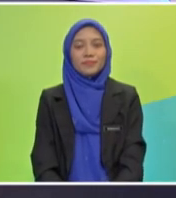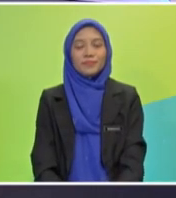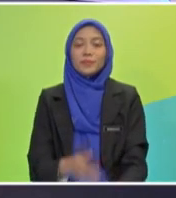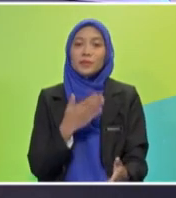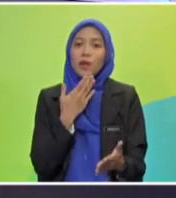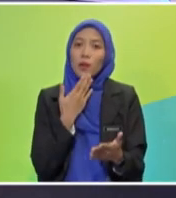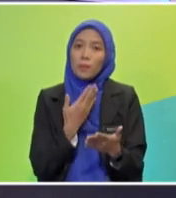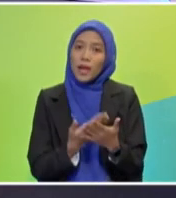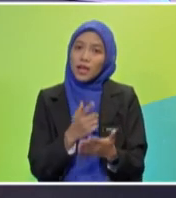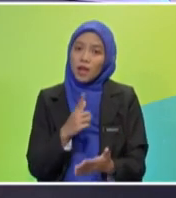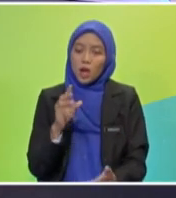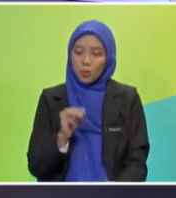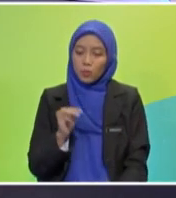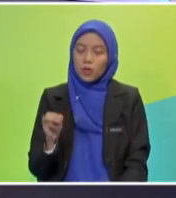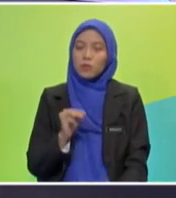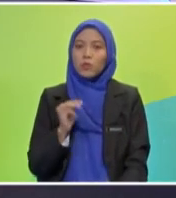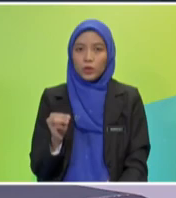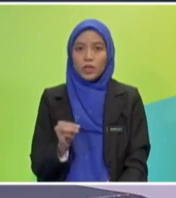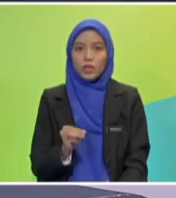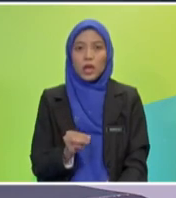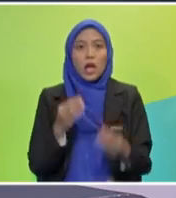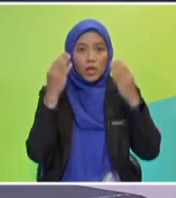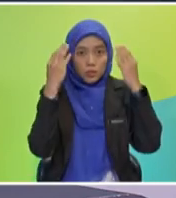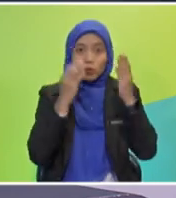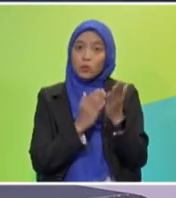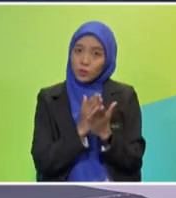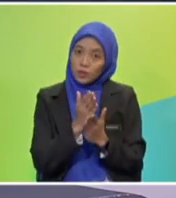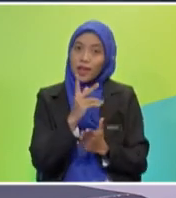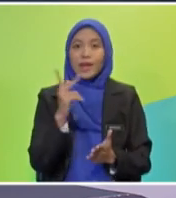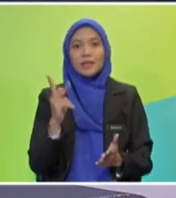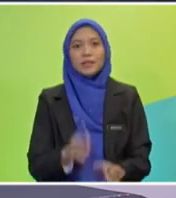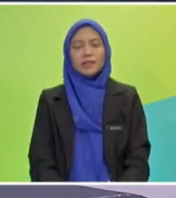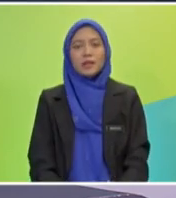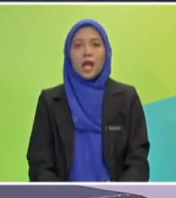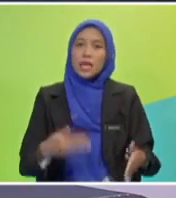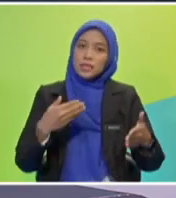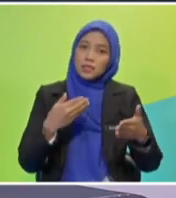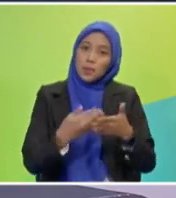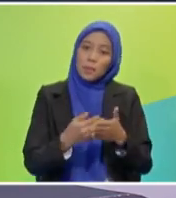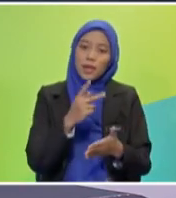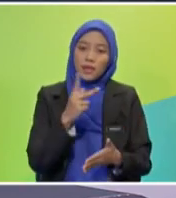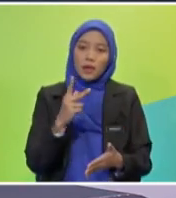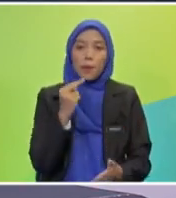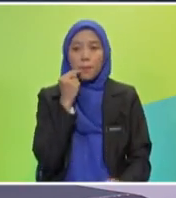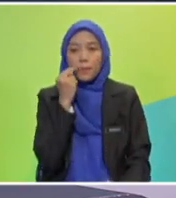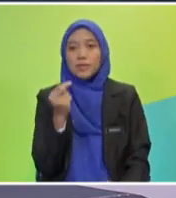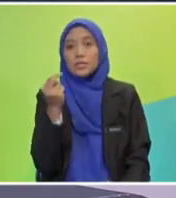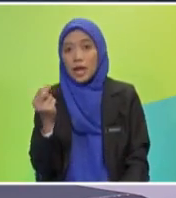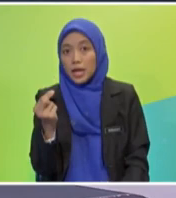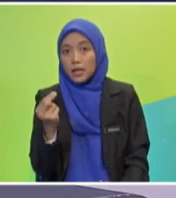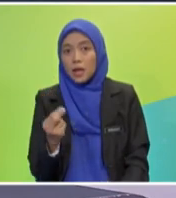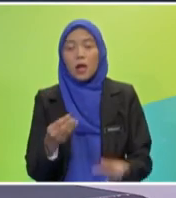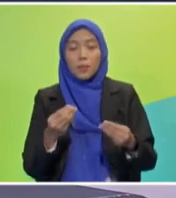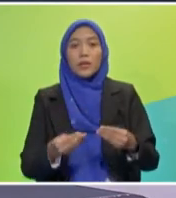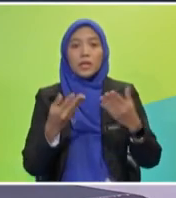Baiklah, murid-murid. Jadi, biar cikgu teruskan ya, Mira. Sampaikan pesan. Memberikan